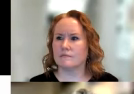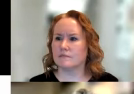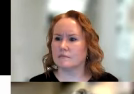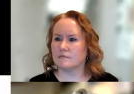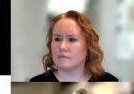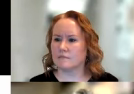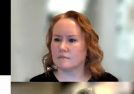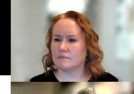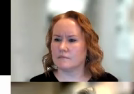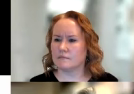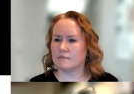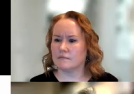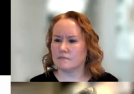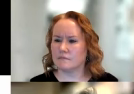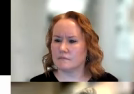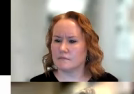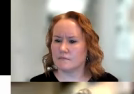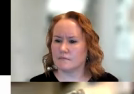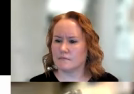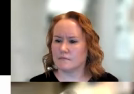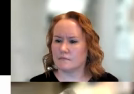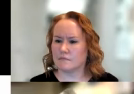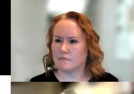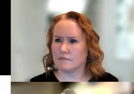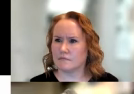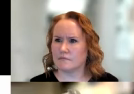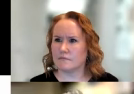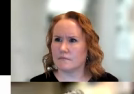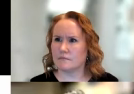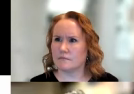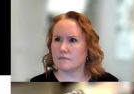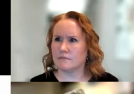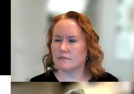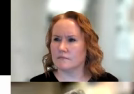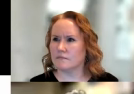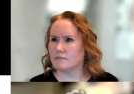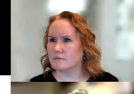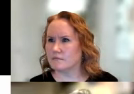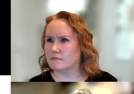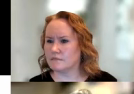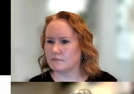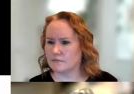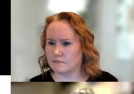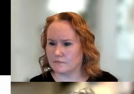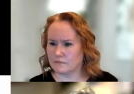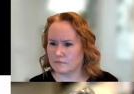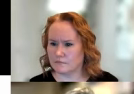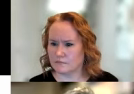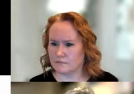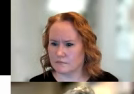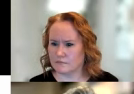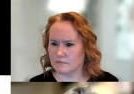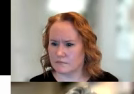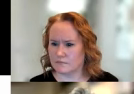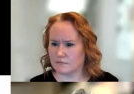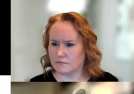skjedd en ganske vesentlig utvikling gjennom disse årene. En viktig start var I 2001, da det kom